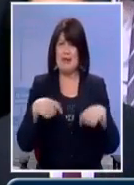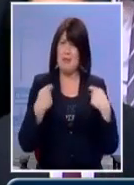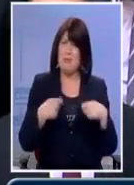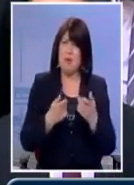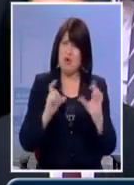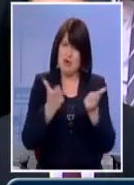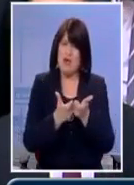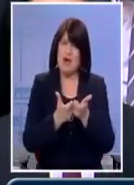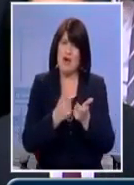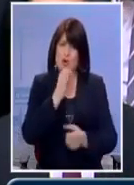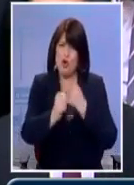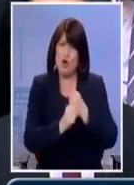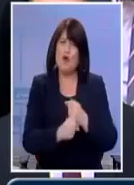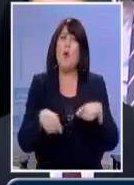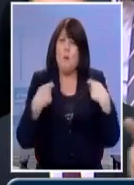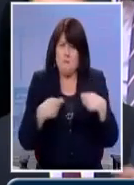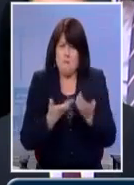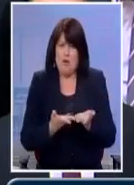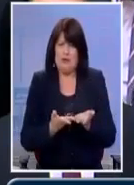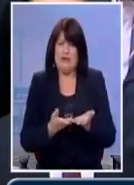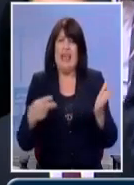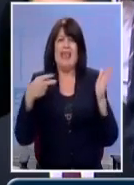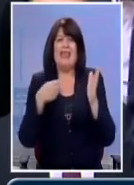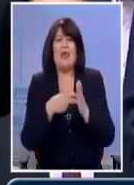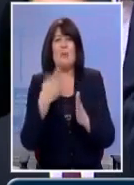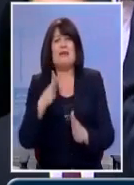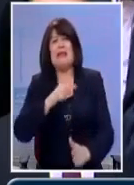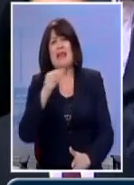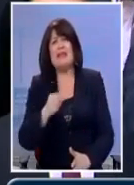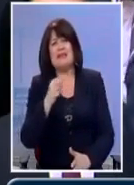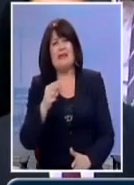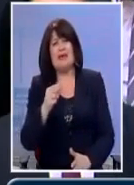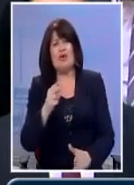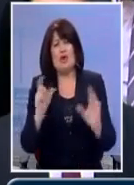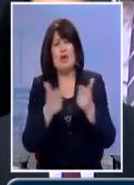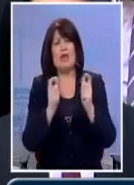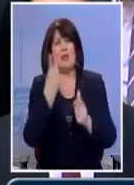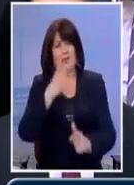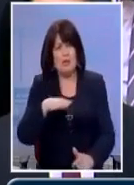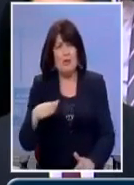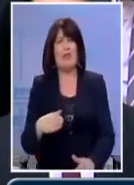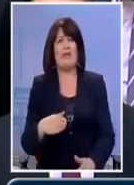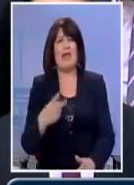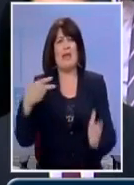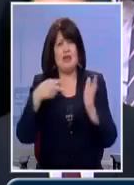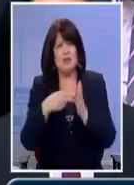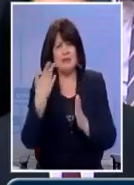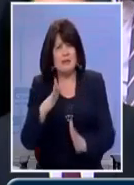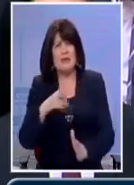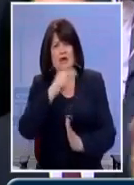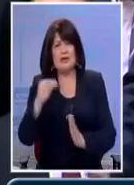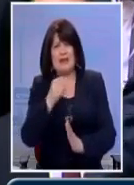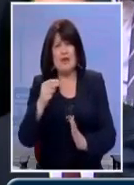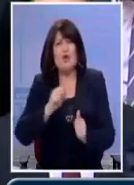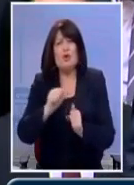εισόδημα το χρόνο, δηλαδή 2.500 ευρώ το μήνα. Μια οικογένεια με 2 παιδιά, με 2.500 ευρώ το μήνα,